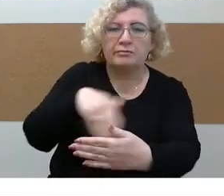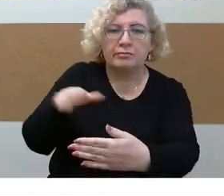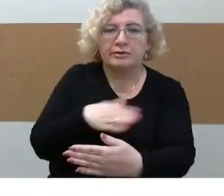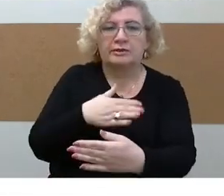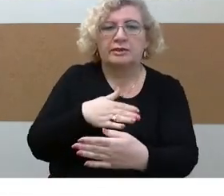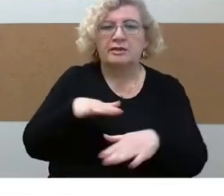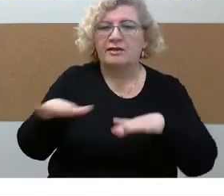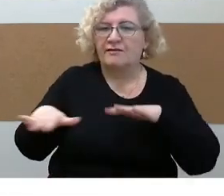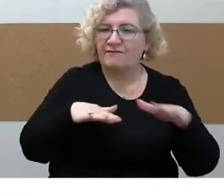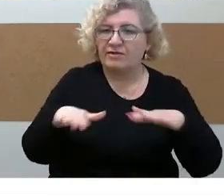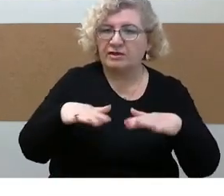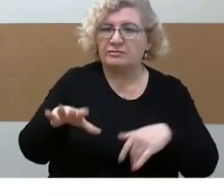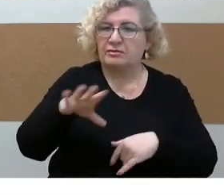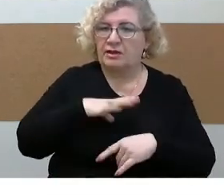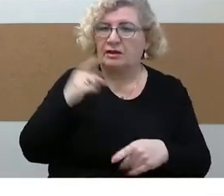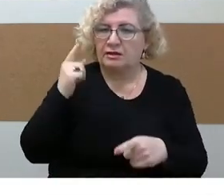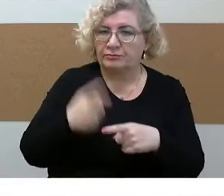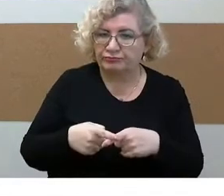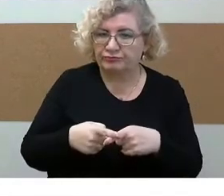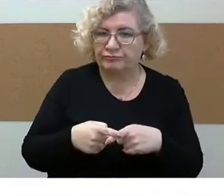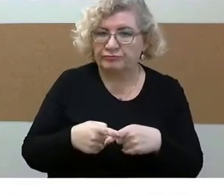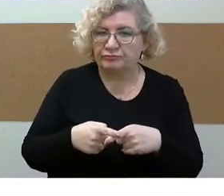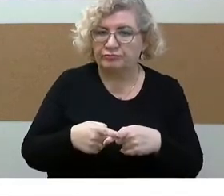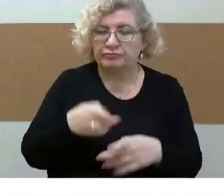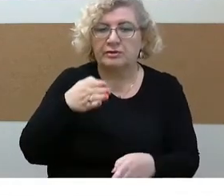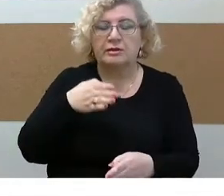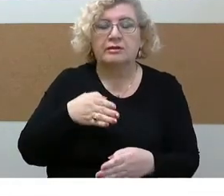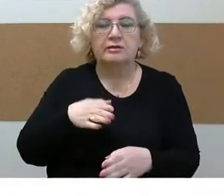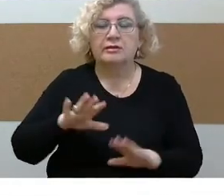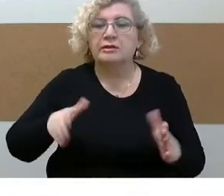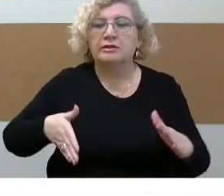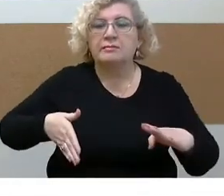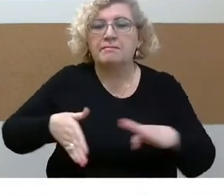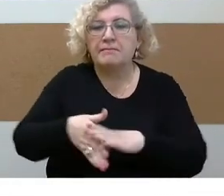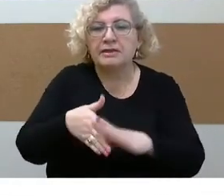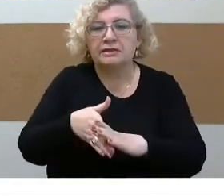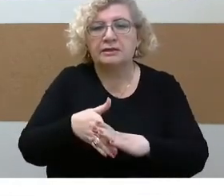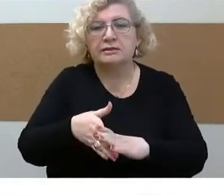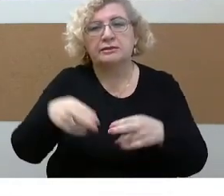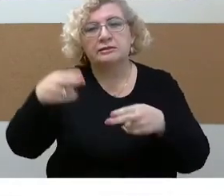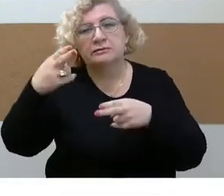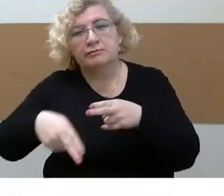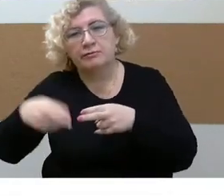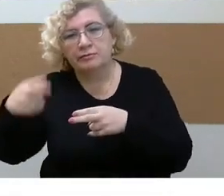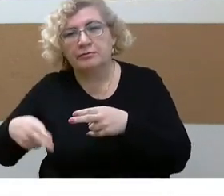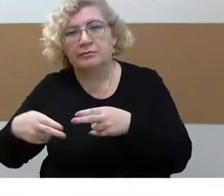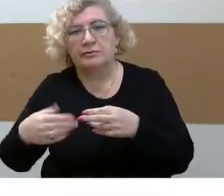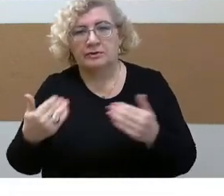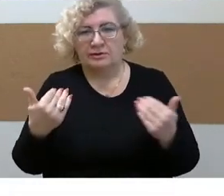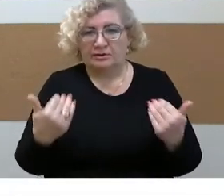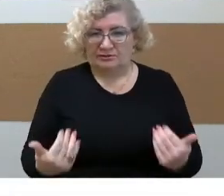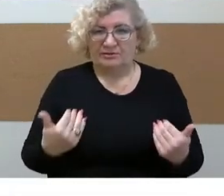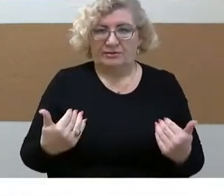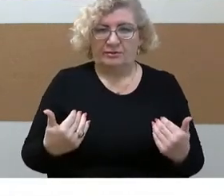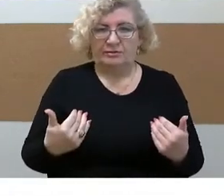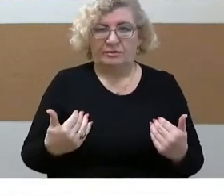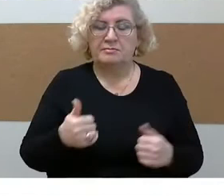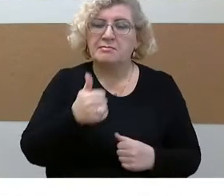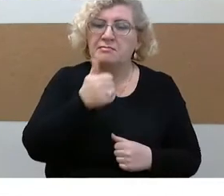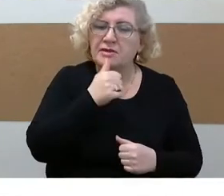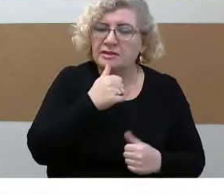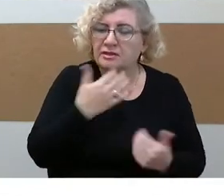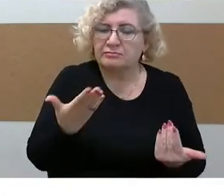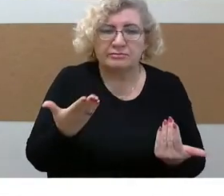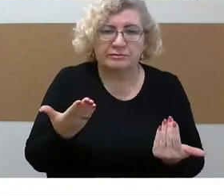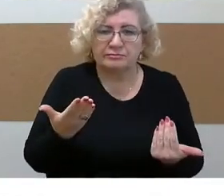neveiksnumą apskritai. Ir tos praktikos būtų pagalba priimant sprendimus, kur šiuo metu jos yra šiek tiek gal išbandomos, bet apie